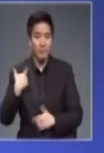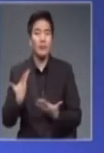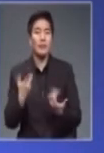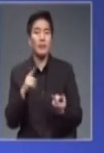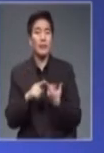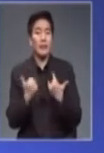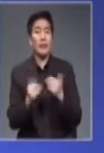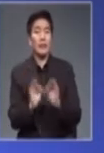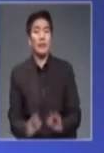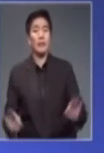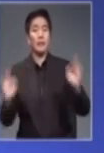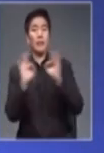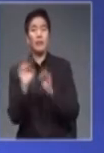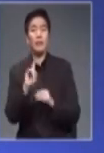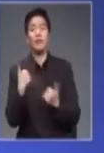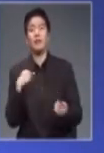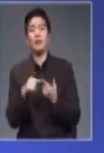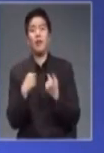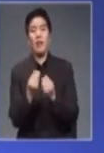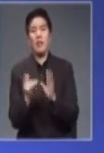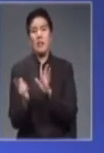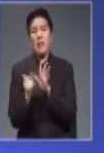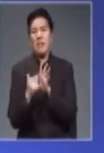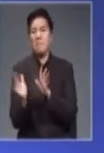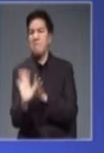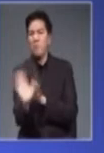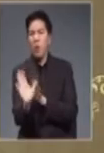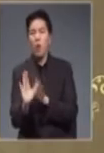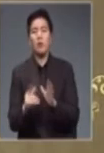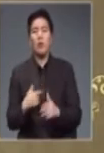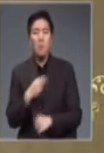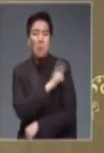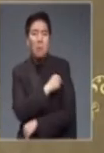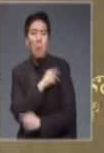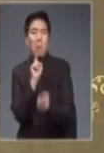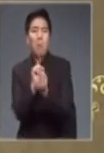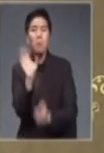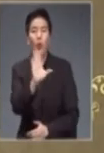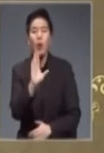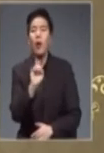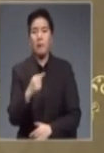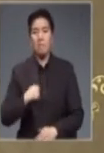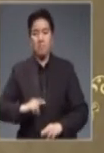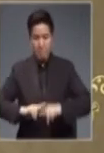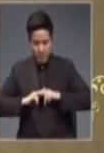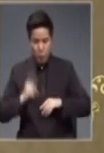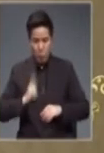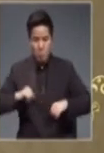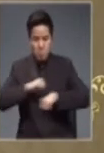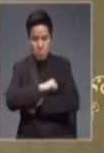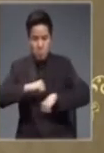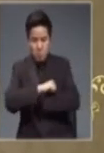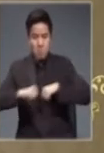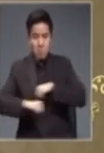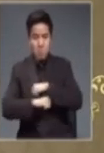มทั้งเร่งรัดให้ทุกภาคส่วนที่เกี่ยวข้องได้ร่วมกันผลักดันให้การจัดอันดับความยากง่ายในการประกอบธุรกิจของประเทศไทยนั้นดีขึ้น